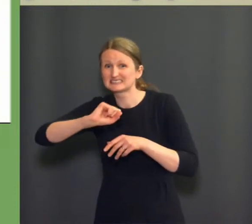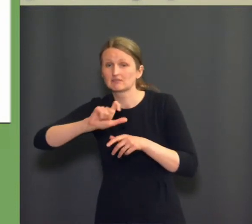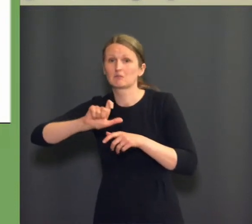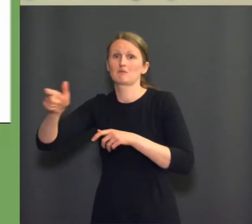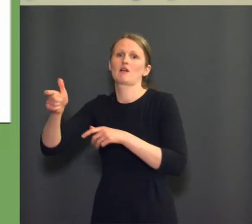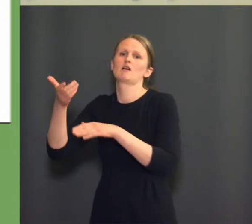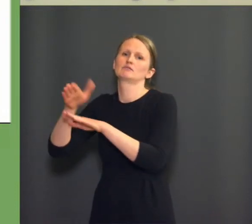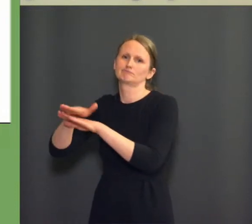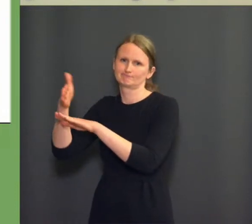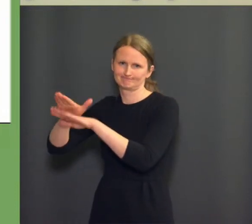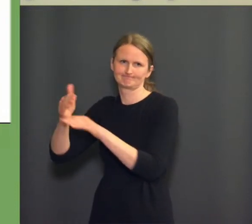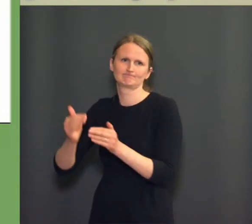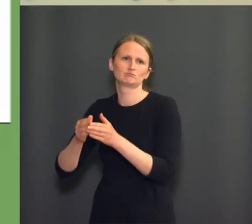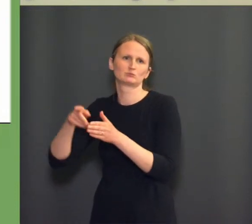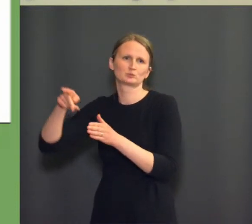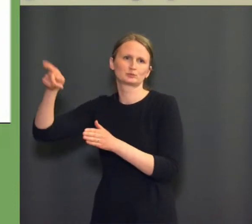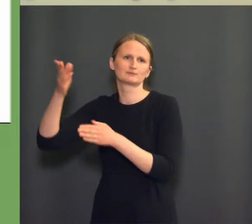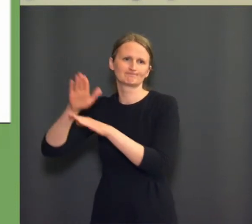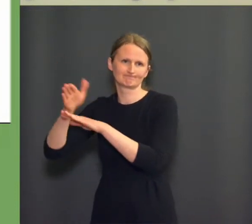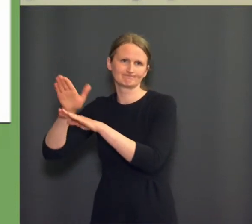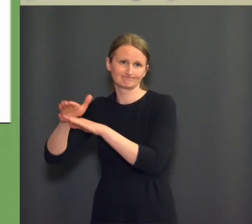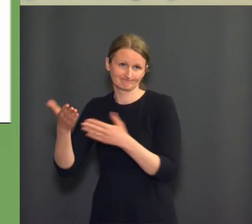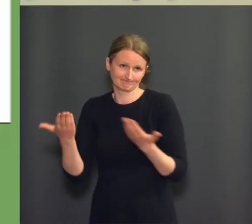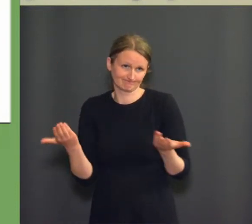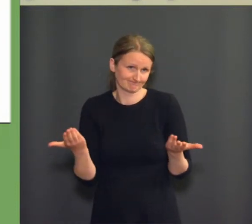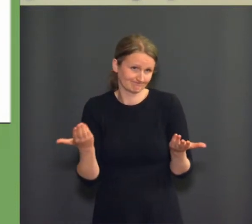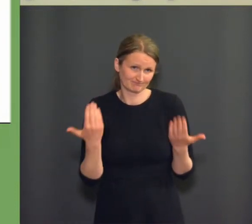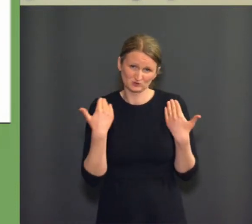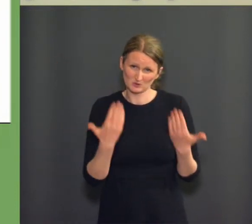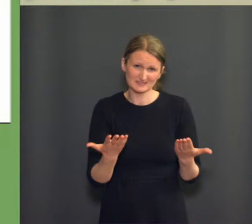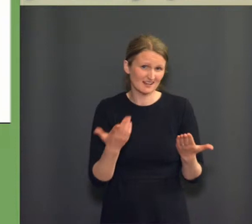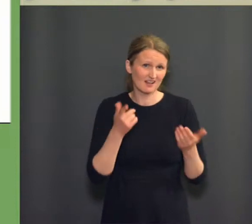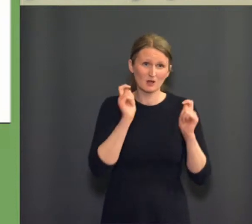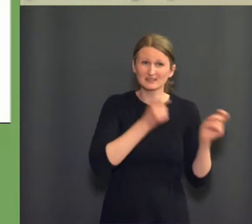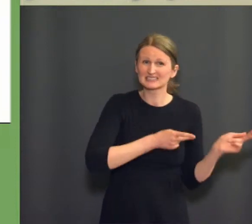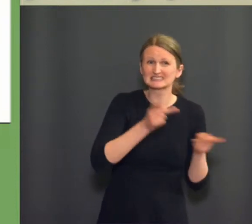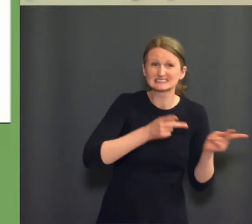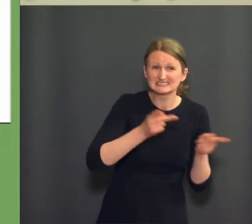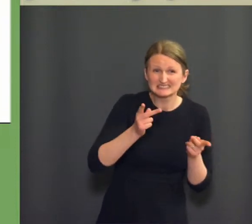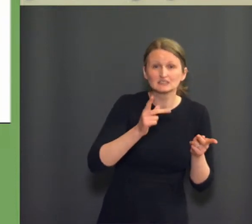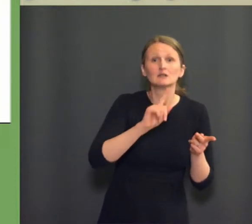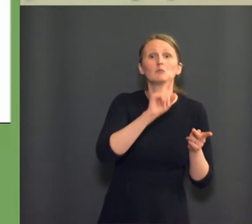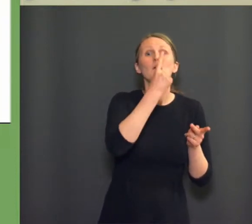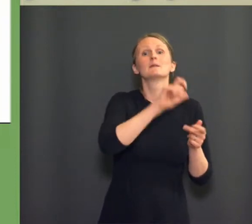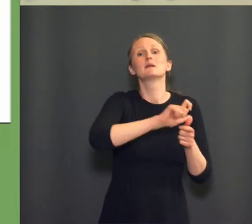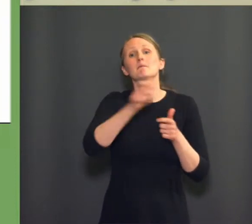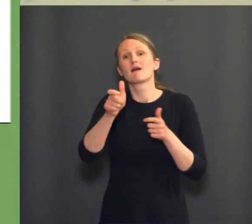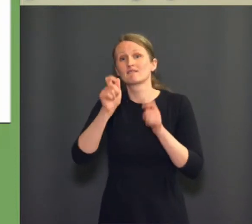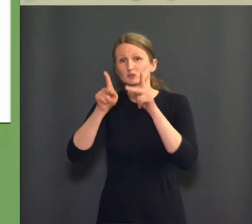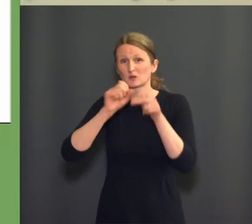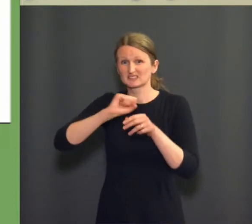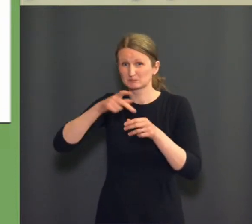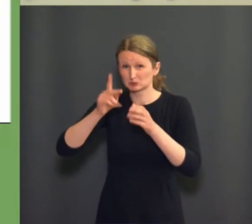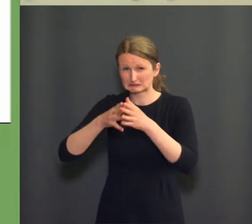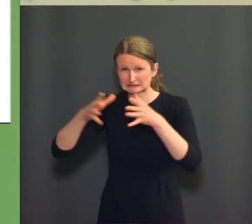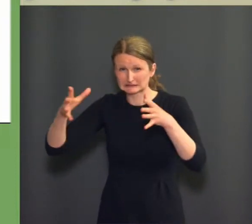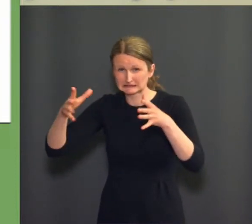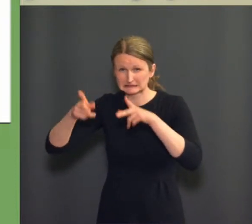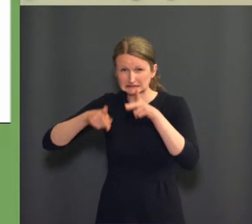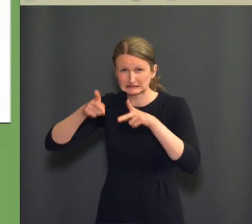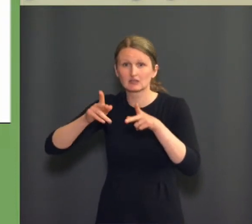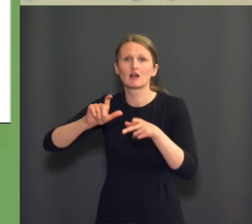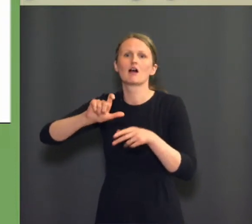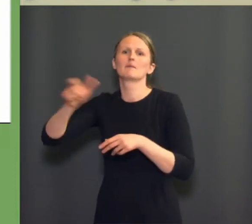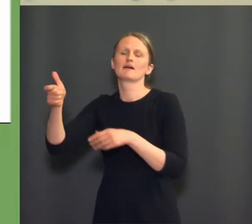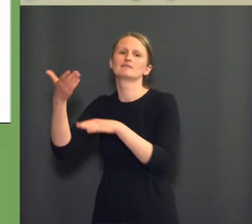décès sont le dernier paramètre qui se modifie dans l'évolution d'une vague et on l'a vu déjà lors de la première et